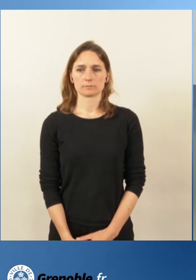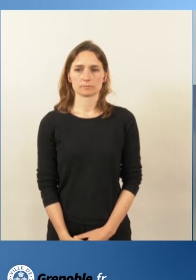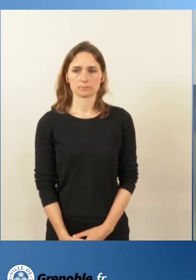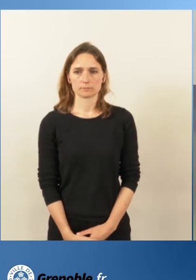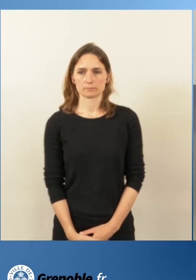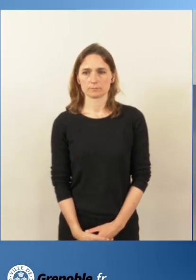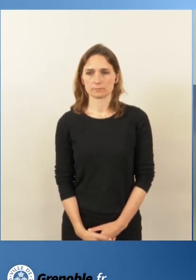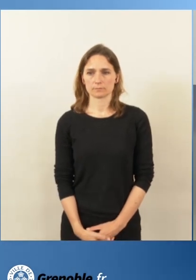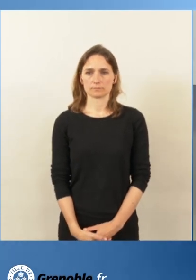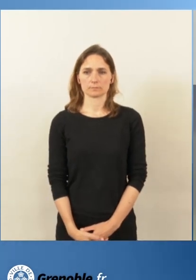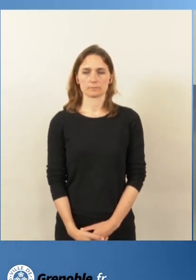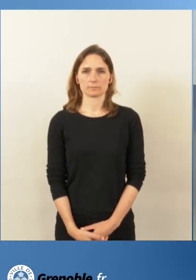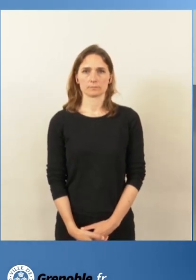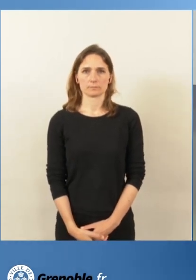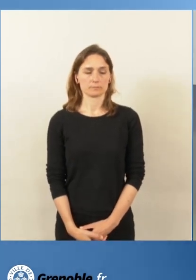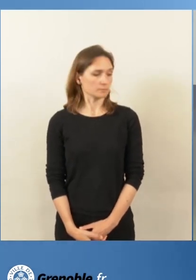et je vais donc